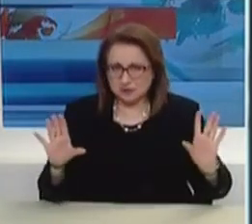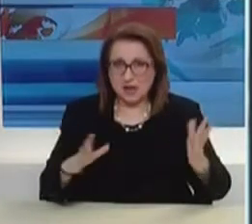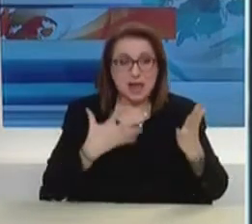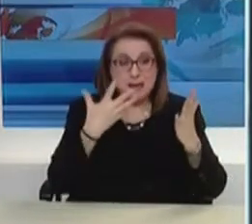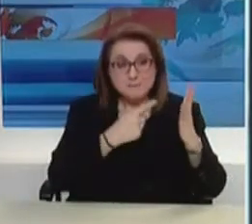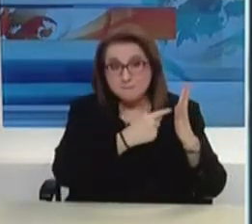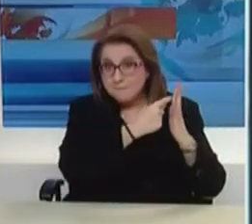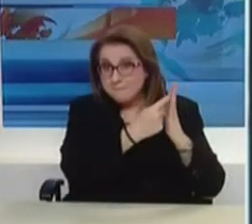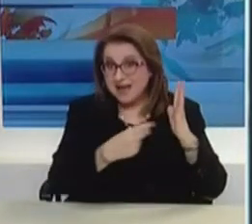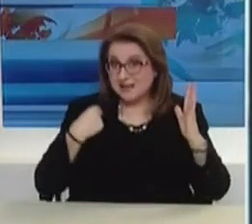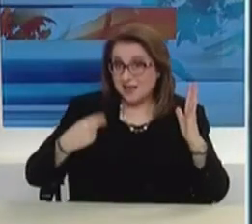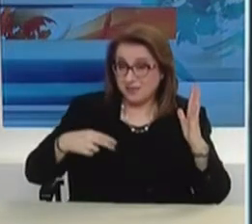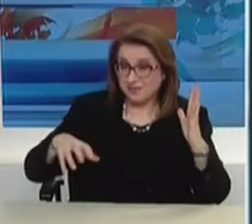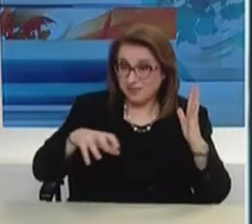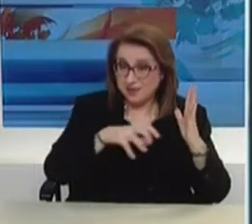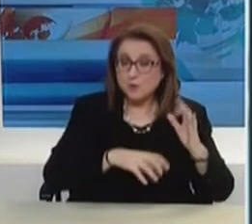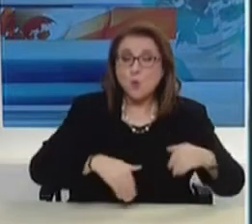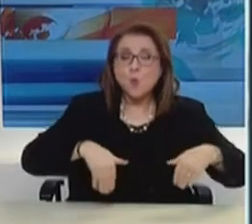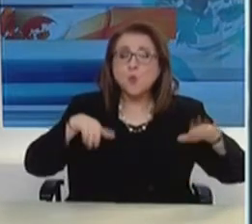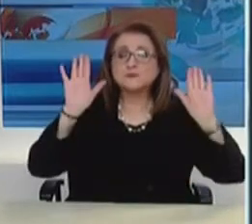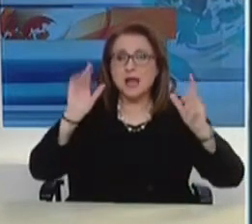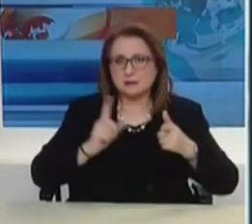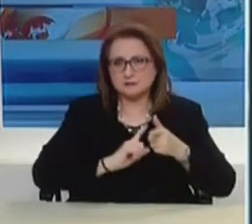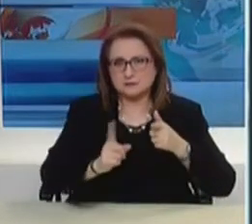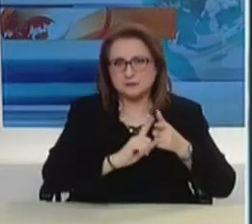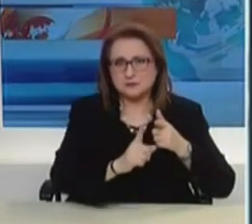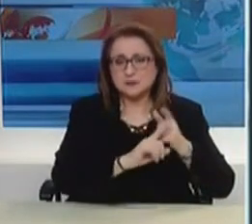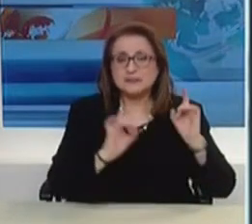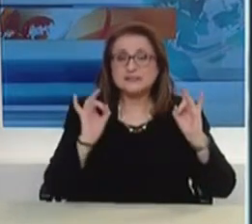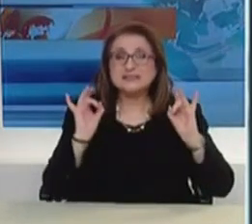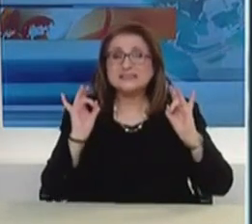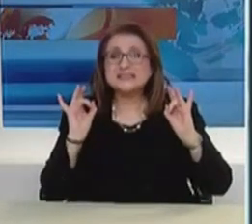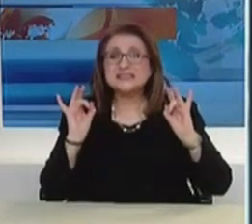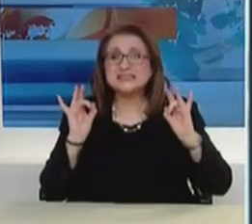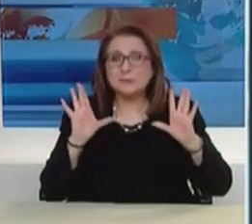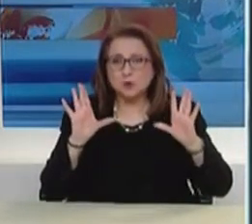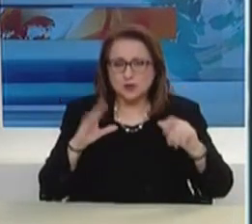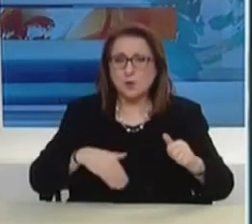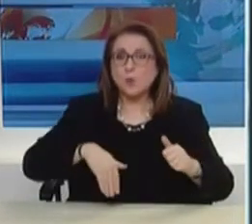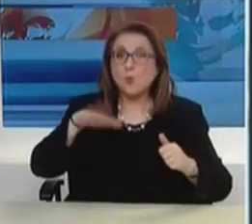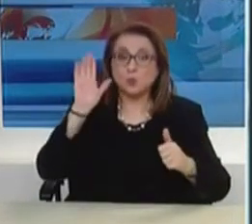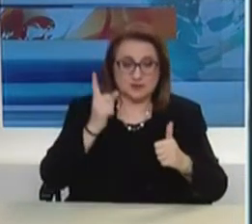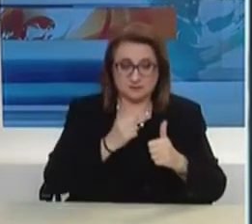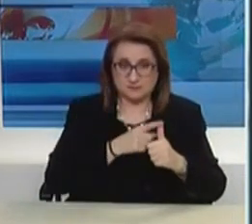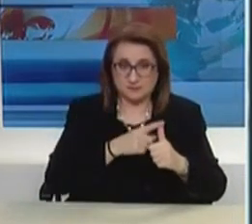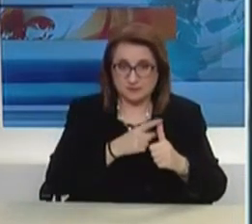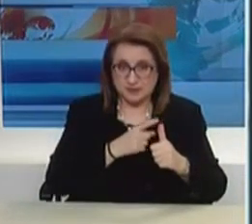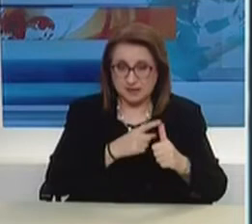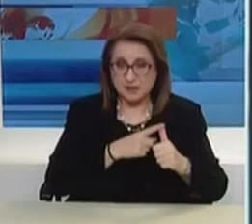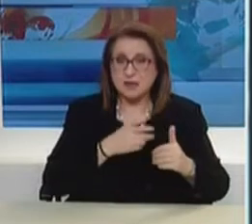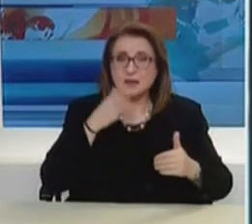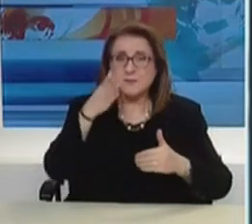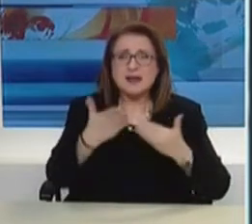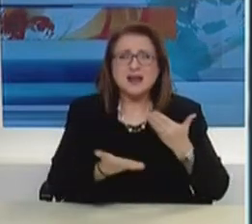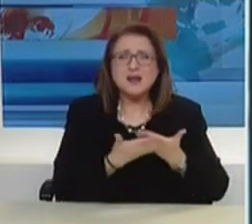αναστέλλεται η δυνατότητα κατ' εξαίρεση μετακίνησης για τους 3 ακολούθους λόγους. Η κίνηση για παροχή βοήθεια σε ανθρώπους